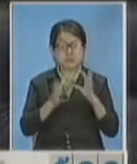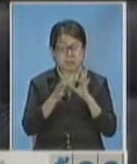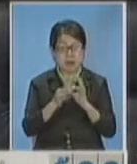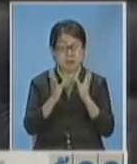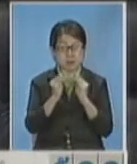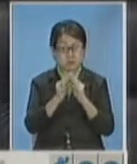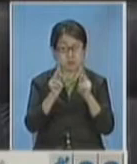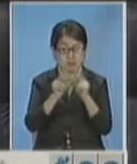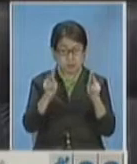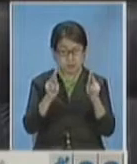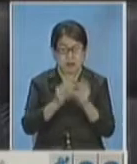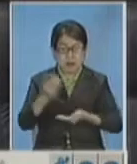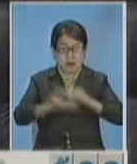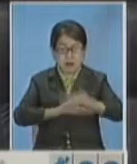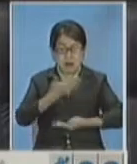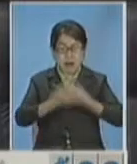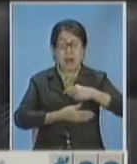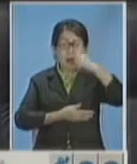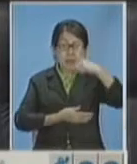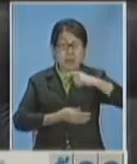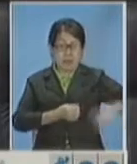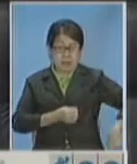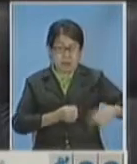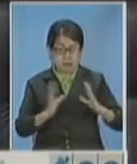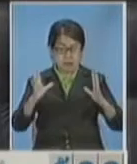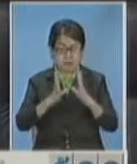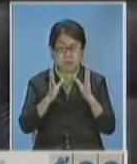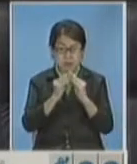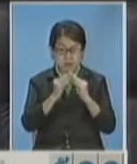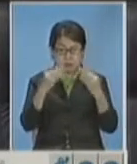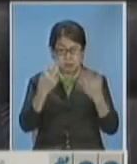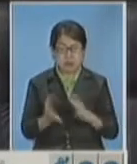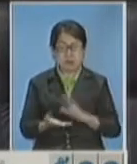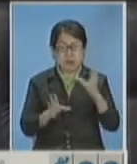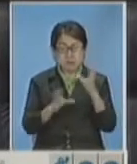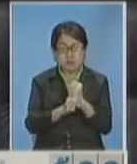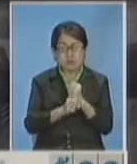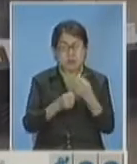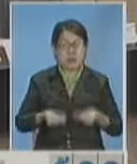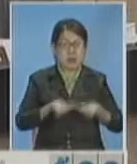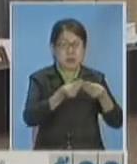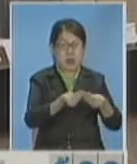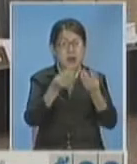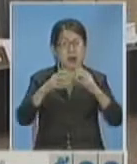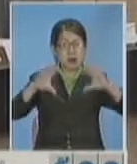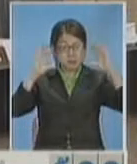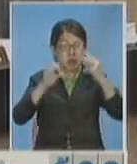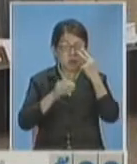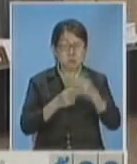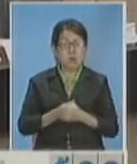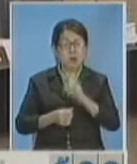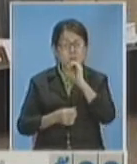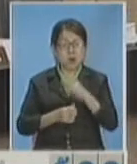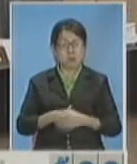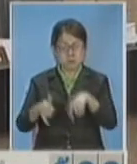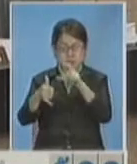าที่การร่วมระหว่างการค้าไทยกัมพูชามาเสนอในที่ประชุมคณะรัฐมนตรีโดยกล่าวว่านายจอมประสิทธิ์รัฐมนตรีอาวุ